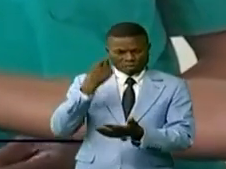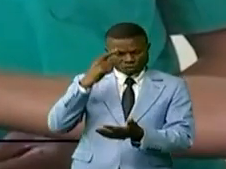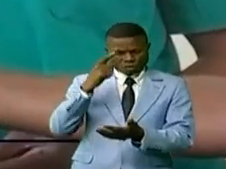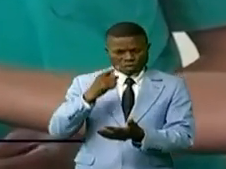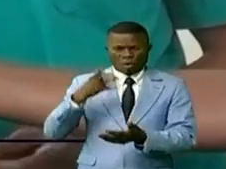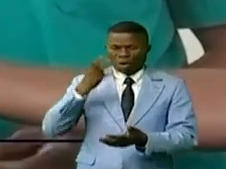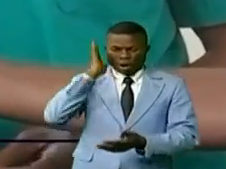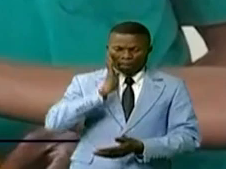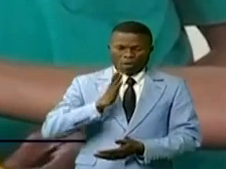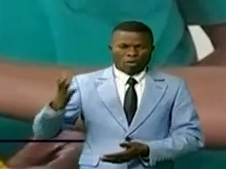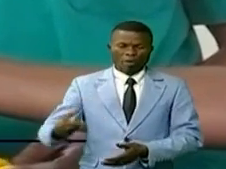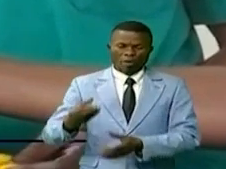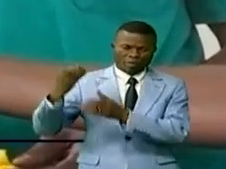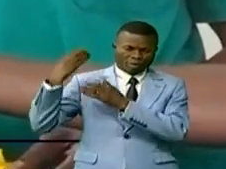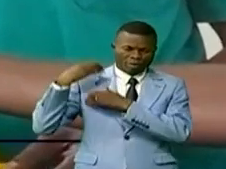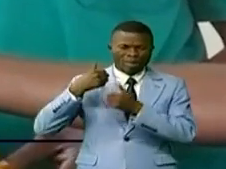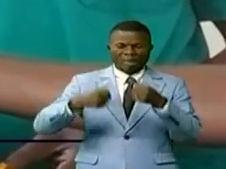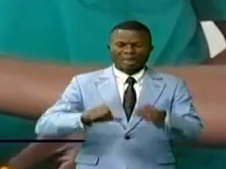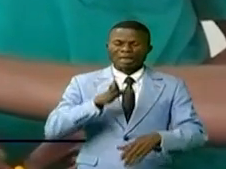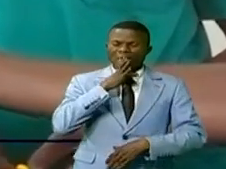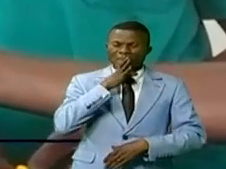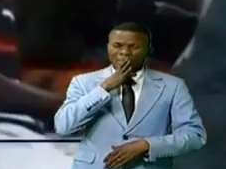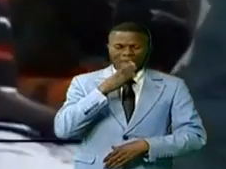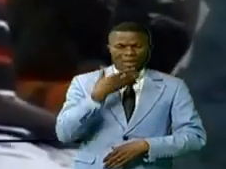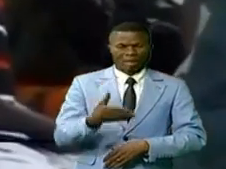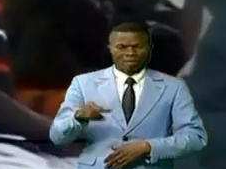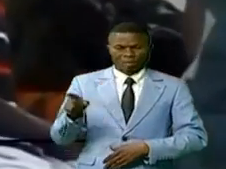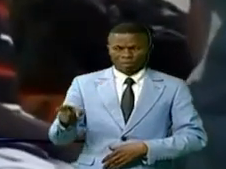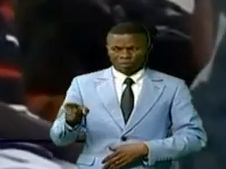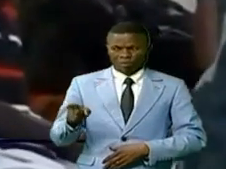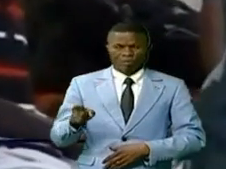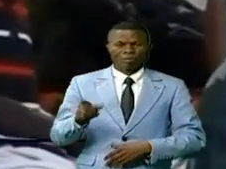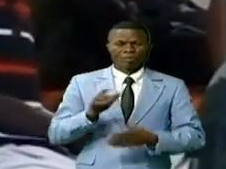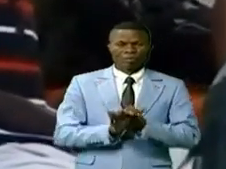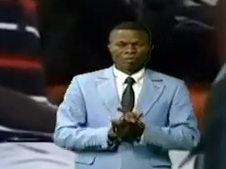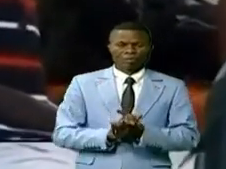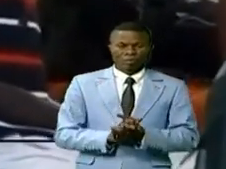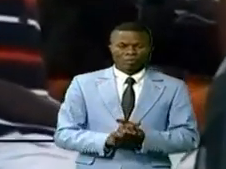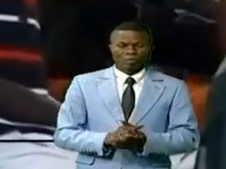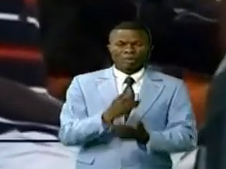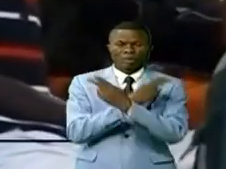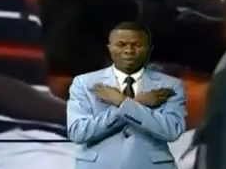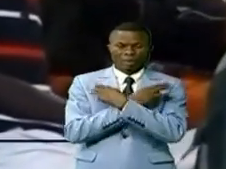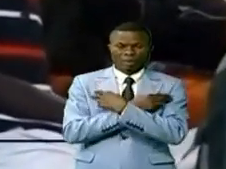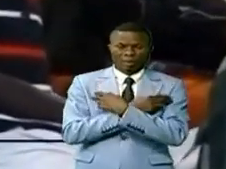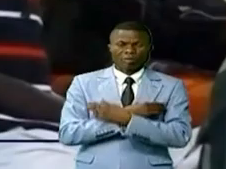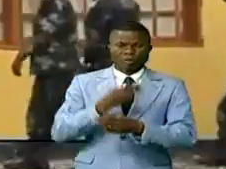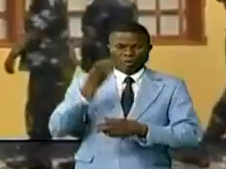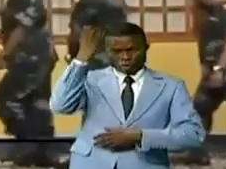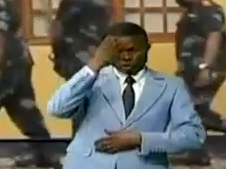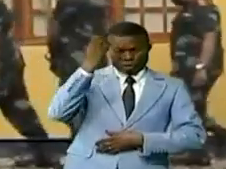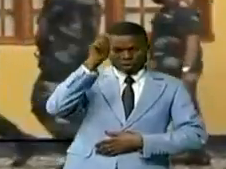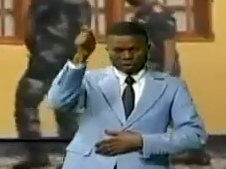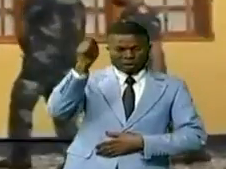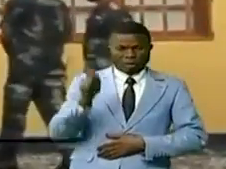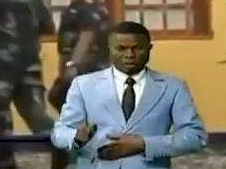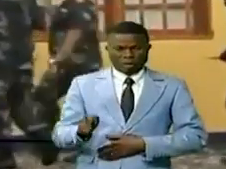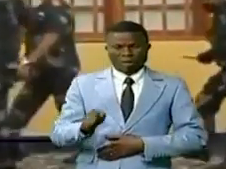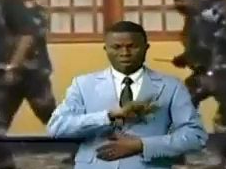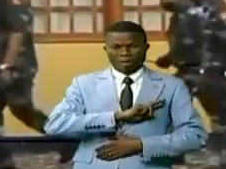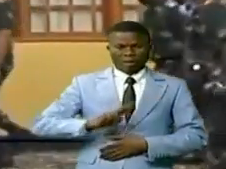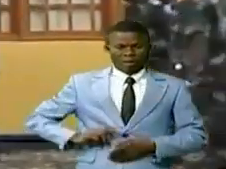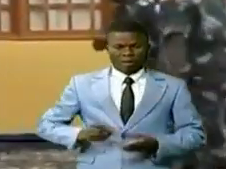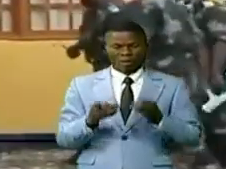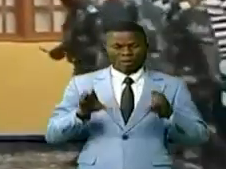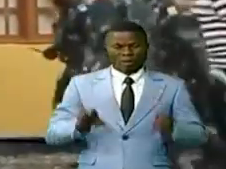pour une durée assez longue. Notons que le séjour du chef d'état-major général des forces armées de la